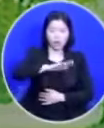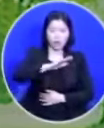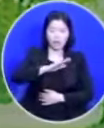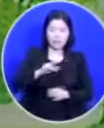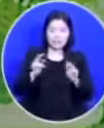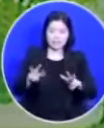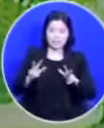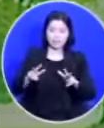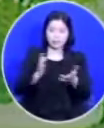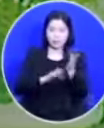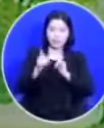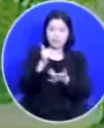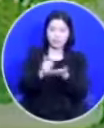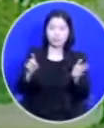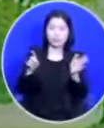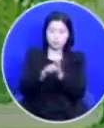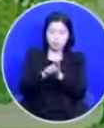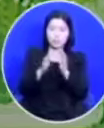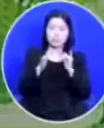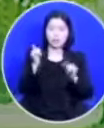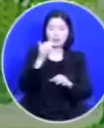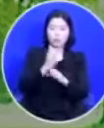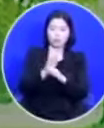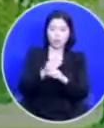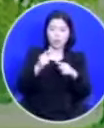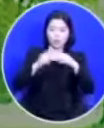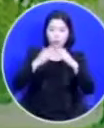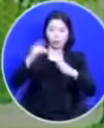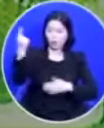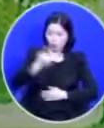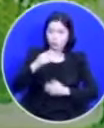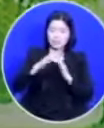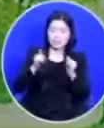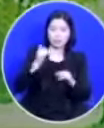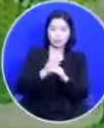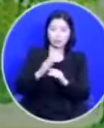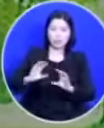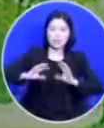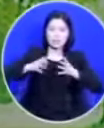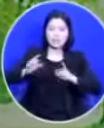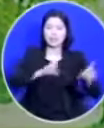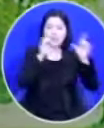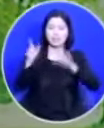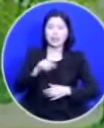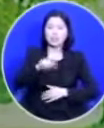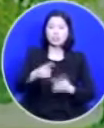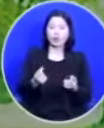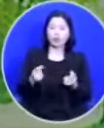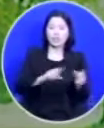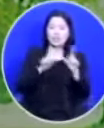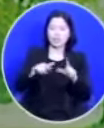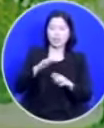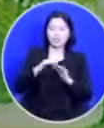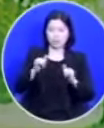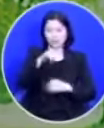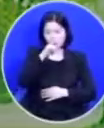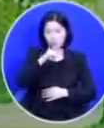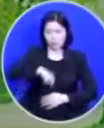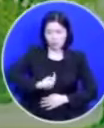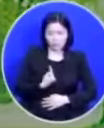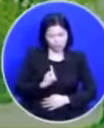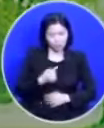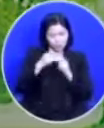믿는 분들 중에 오늘 교회에 나오신 분들 중에도 세상 살기 를 그렇게 사시는 분들이 있습니다 자기 나름대로는